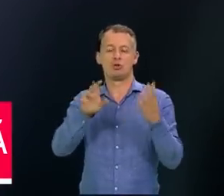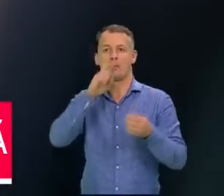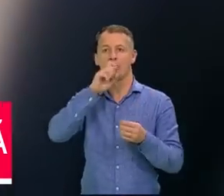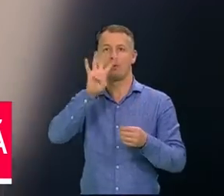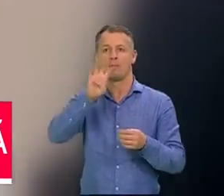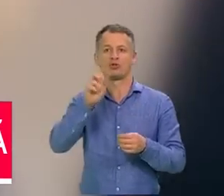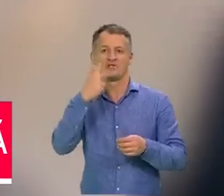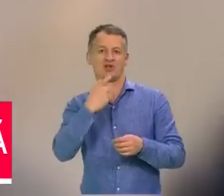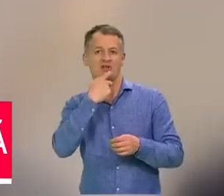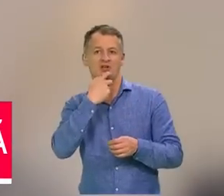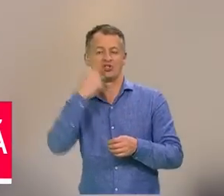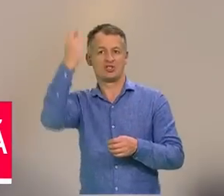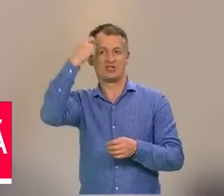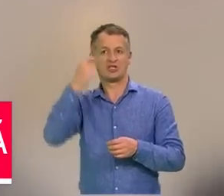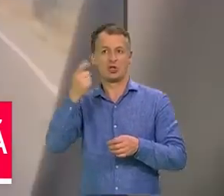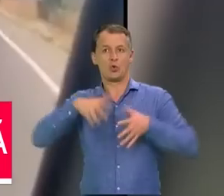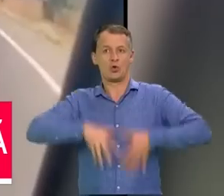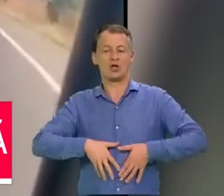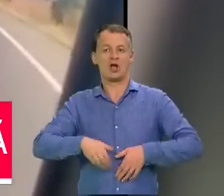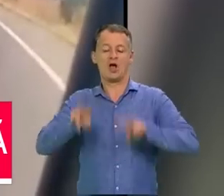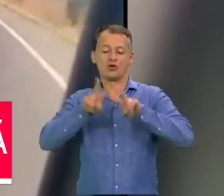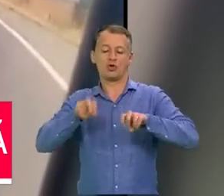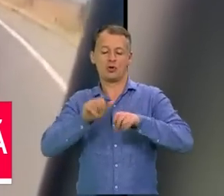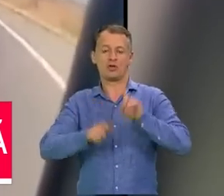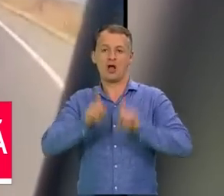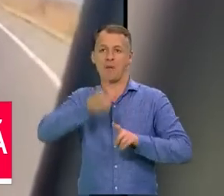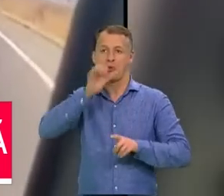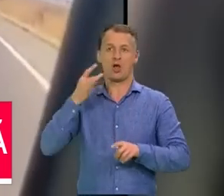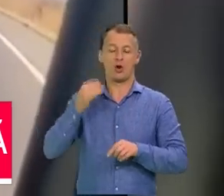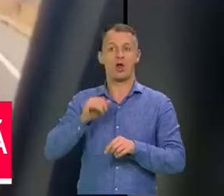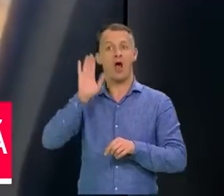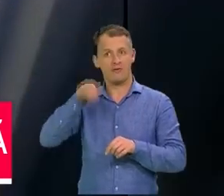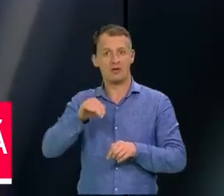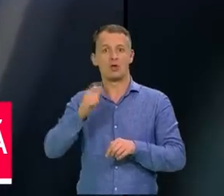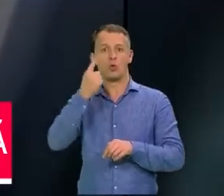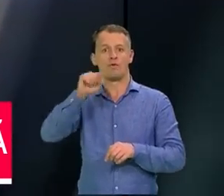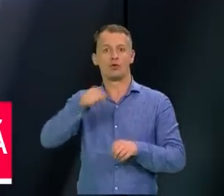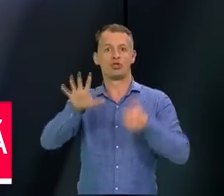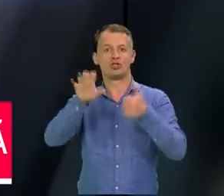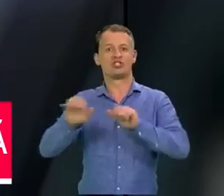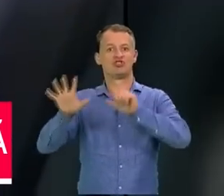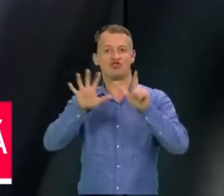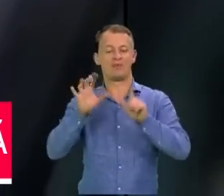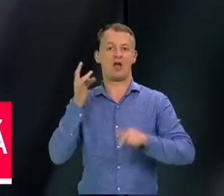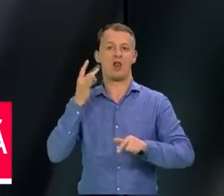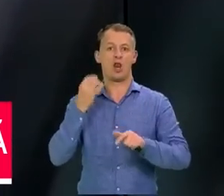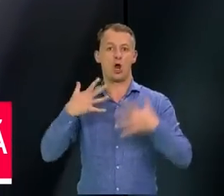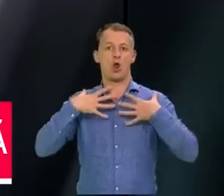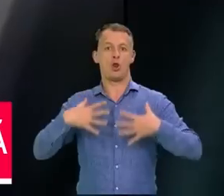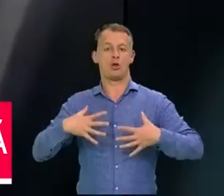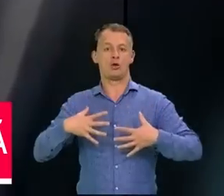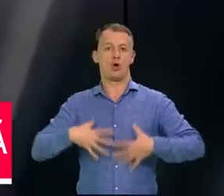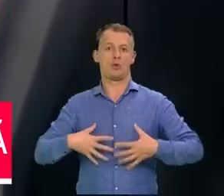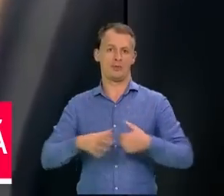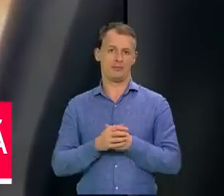43 de ani, cetățean ucrainean, a fost testat cu aparatul și avea o alcoolemie de 1,67 alcool pur în aerul